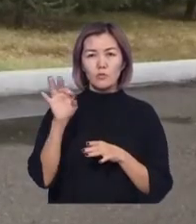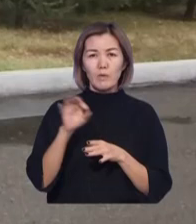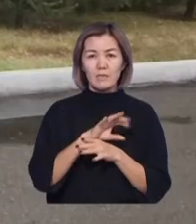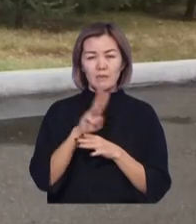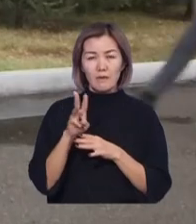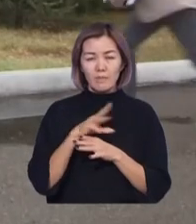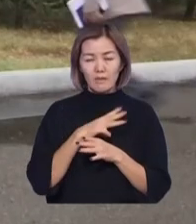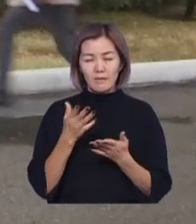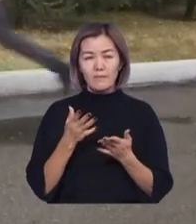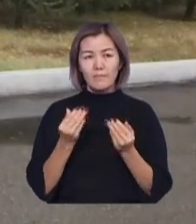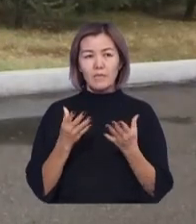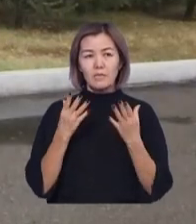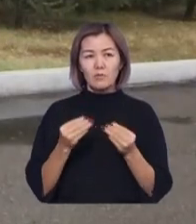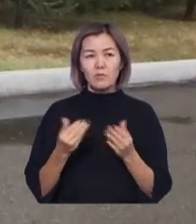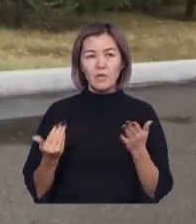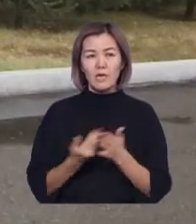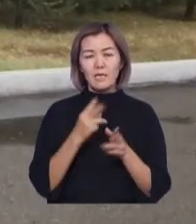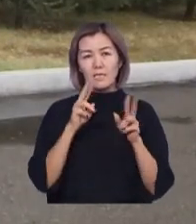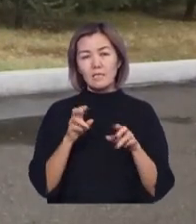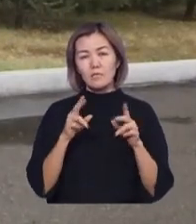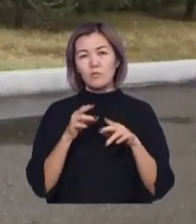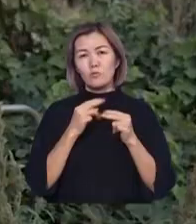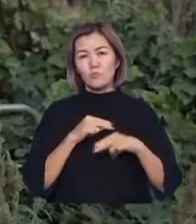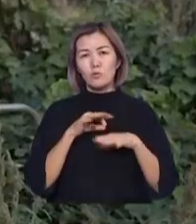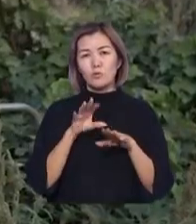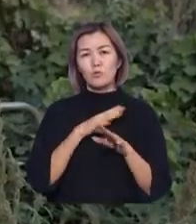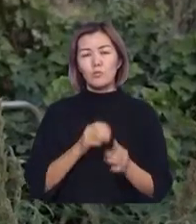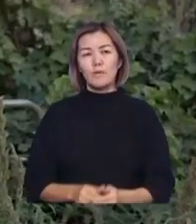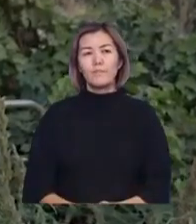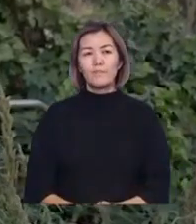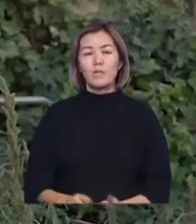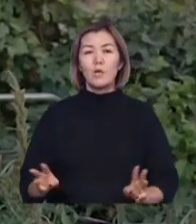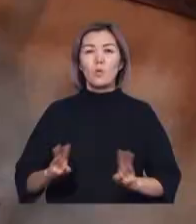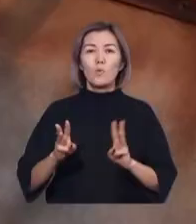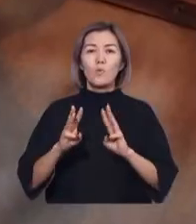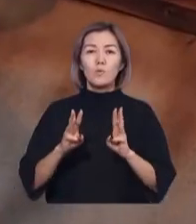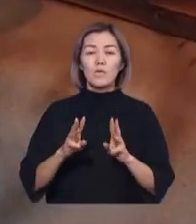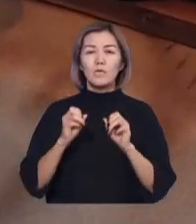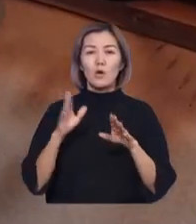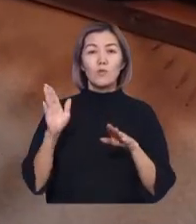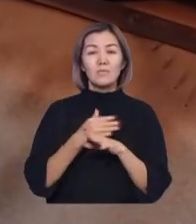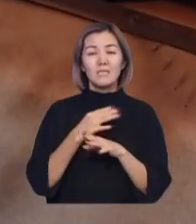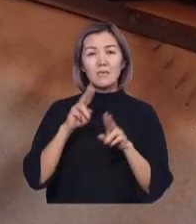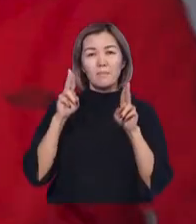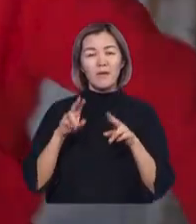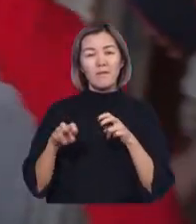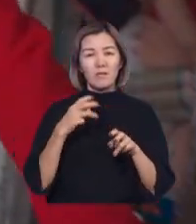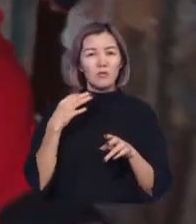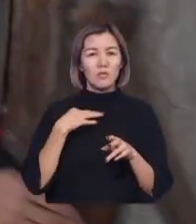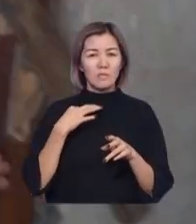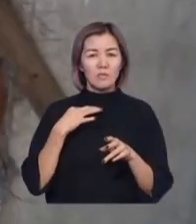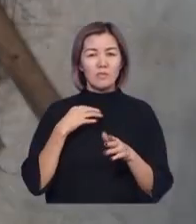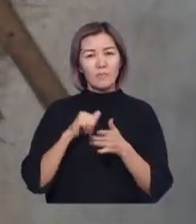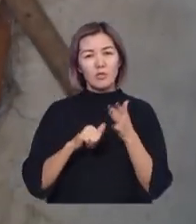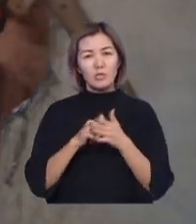қамтылып, қазіргі таңда қайта аралау жұмыстары жүргізілуде. Тілсіз жау көп жағдайда қауіпсіздік ережелерінің бұзылуынан туындайды.